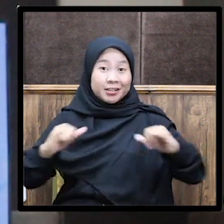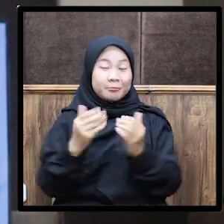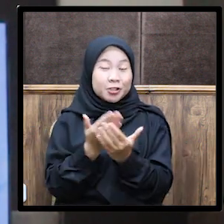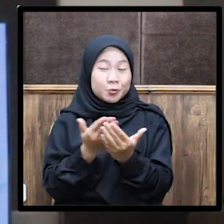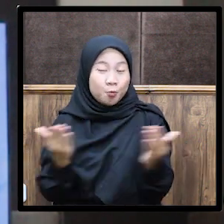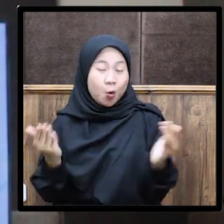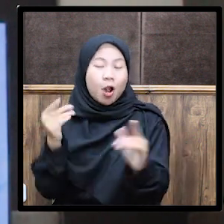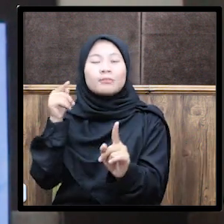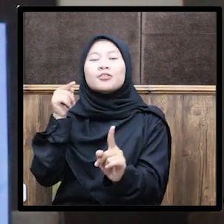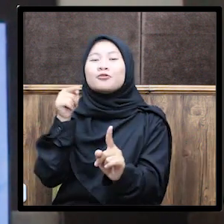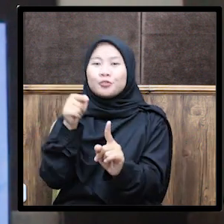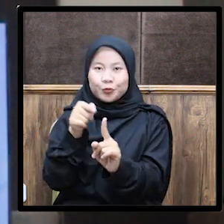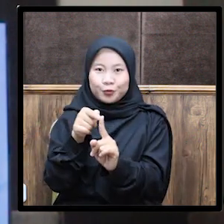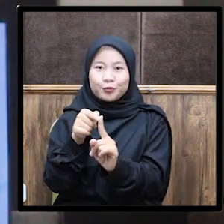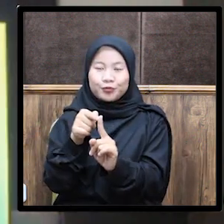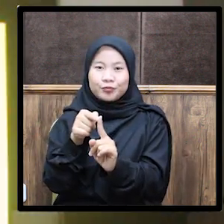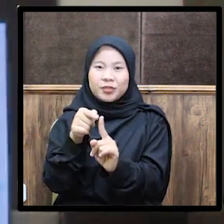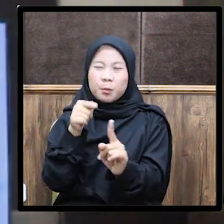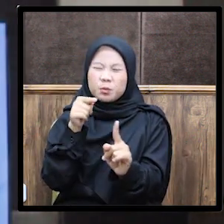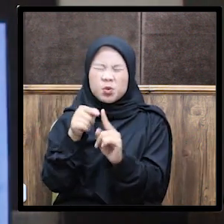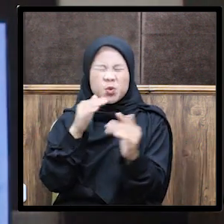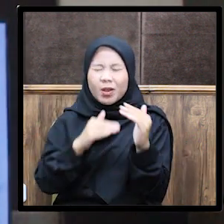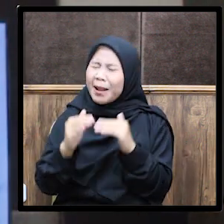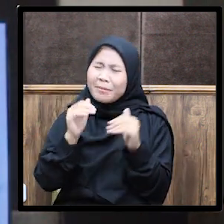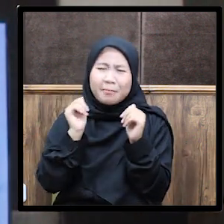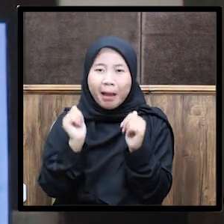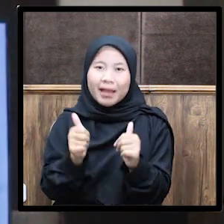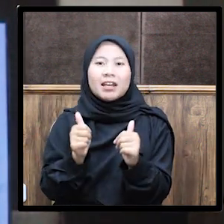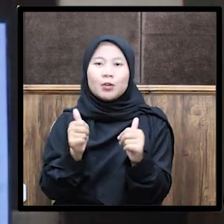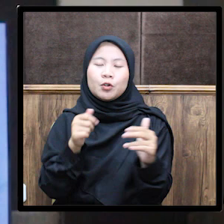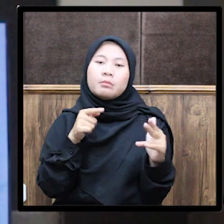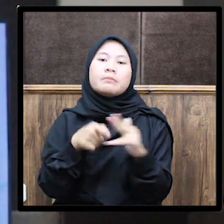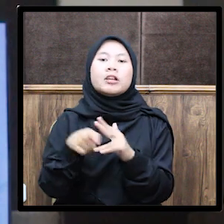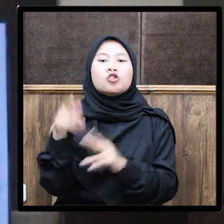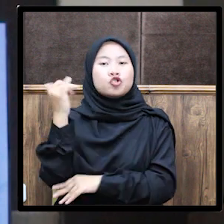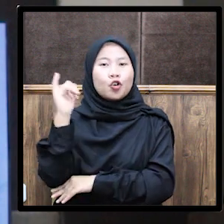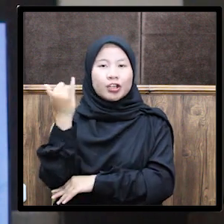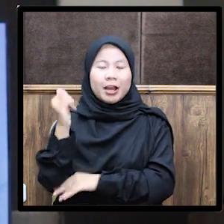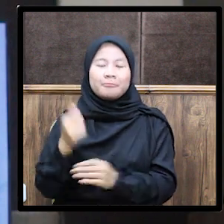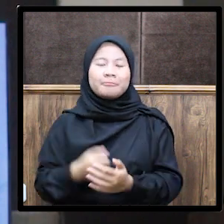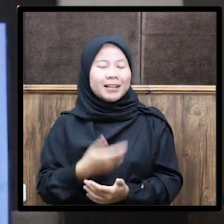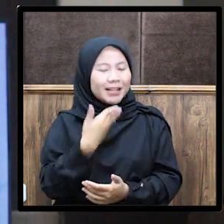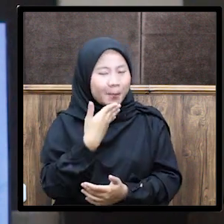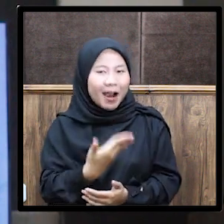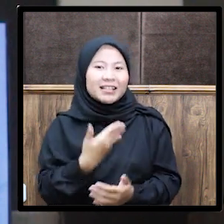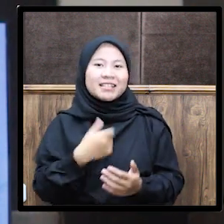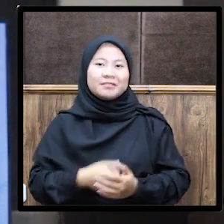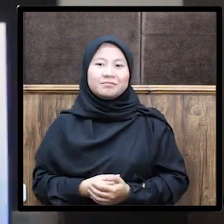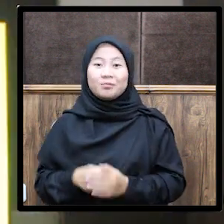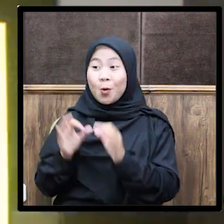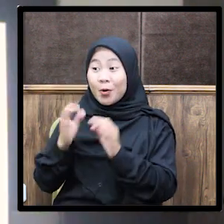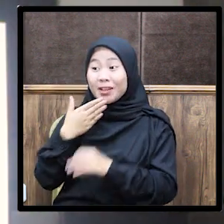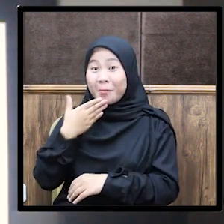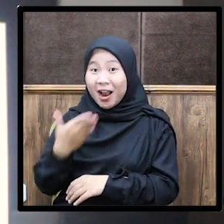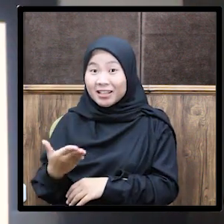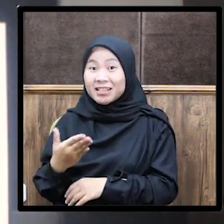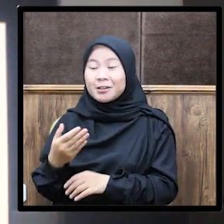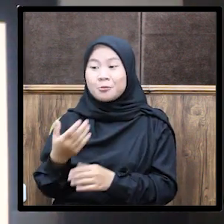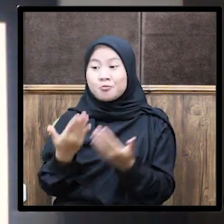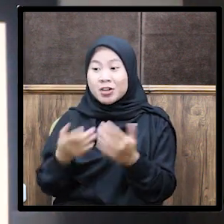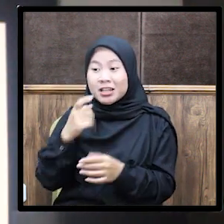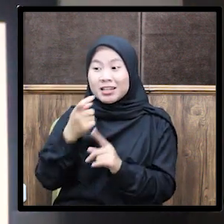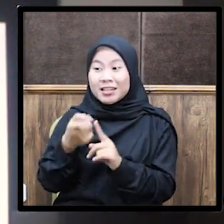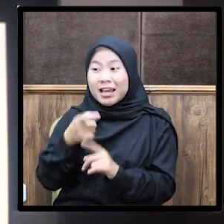menuju apa namanya yang lebih baik di pemilu di daerah khusus Jakarta. Terima kasih. Terima kasih Bu Rani. Dari Pak Juni Pak